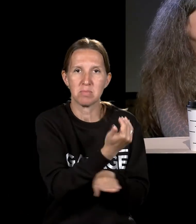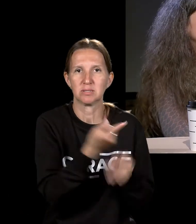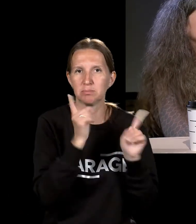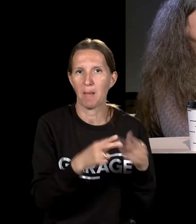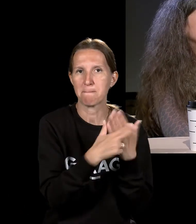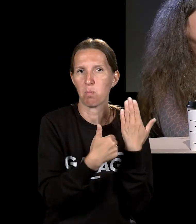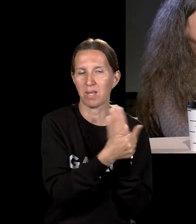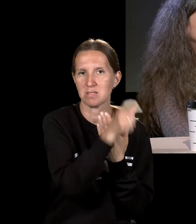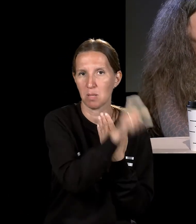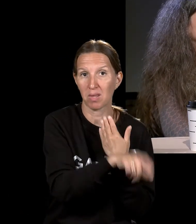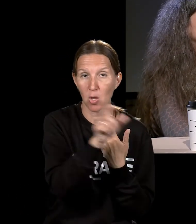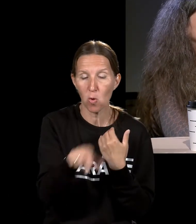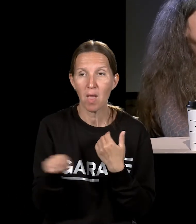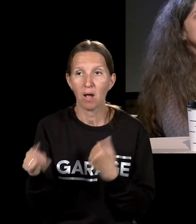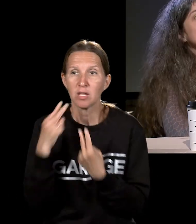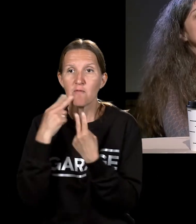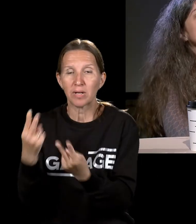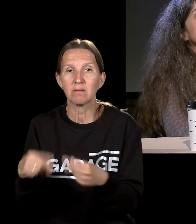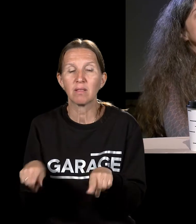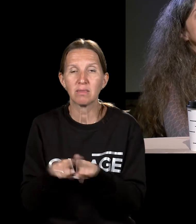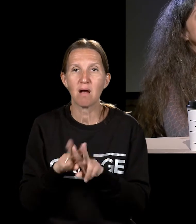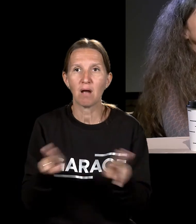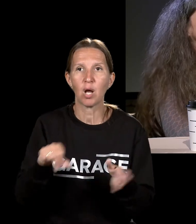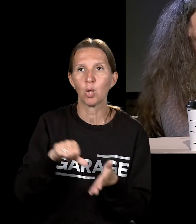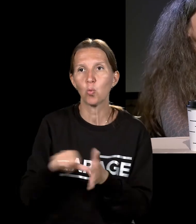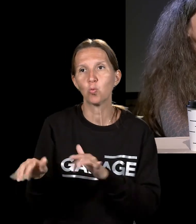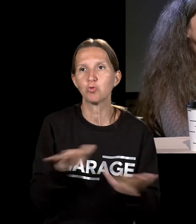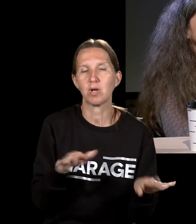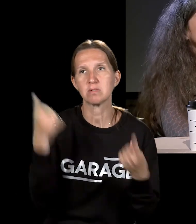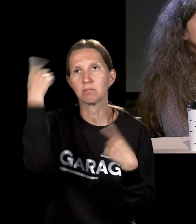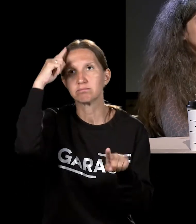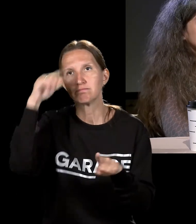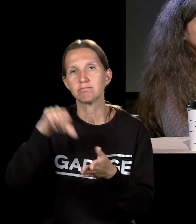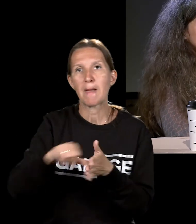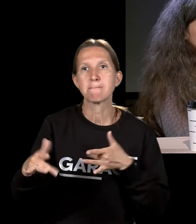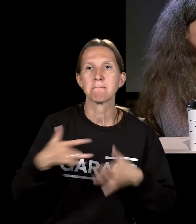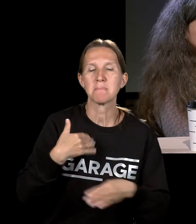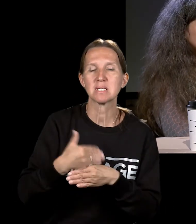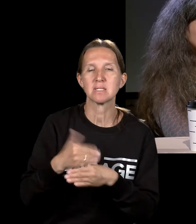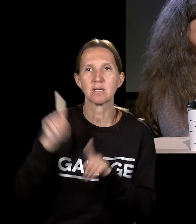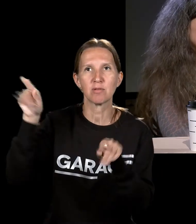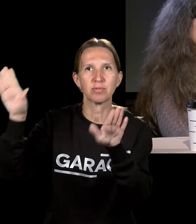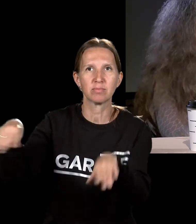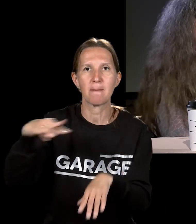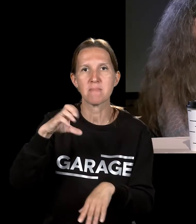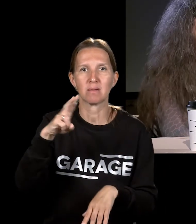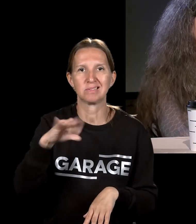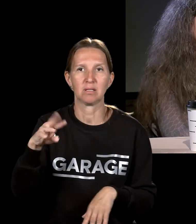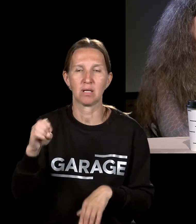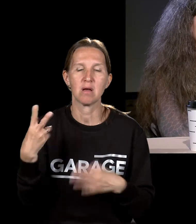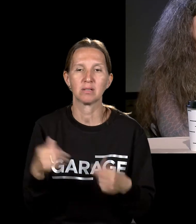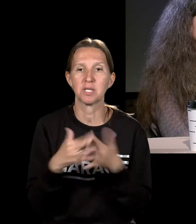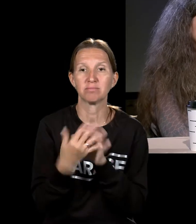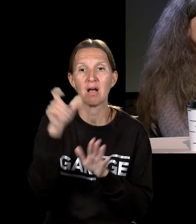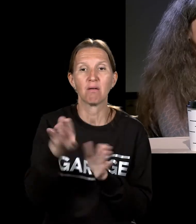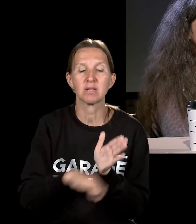но поэтому они выглядят так, как выглядят участники мистерии где-нибудь в Мексике, где нищая, где крестьянин